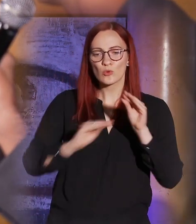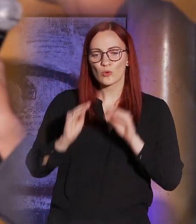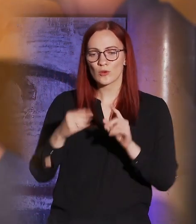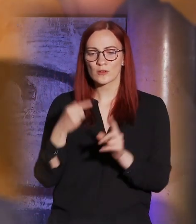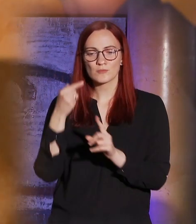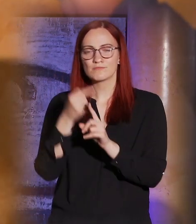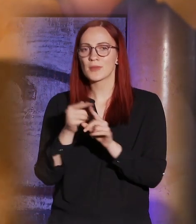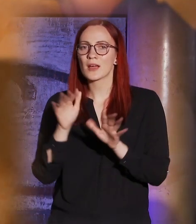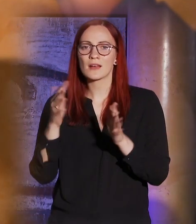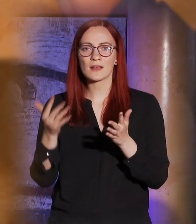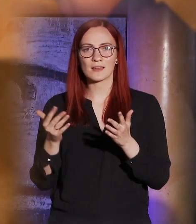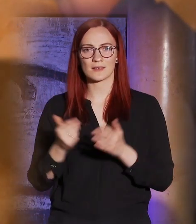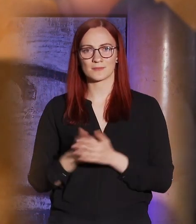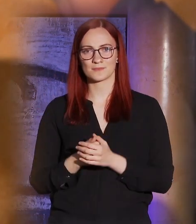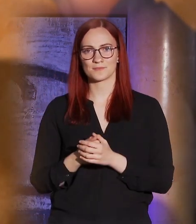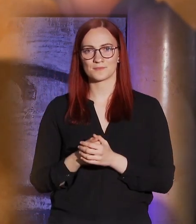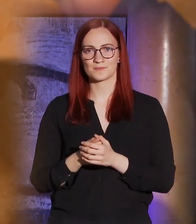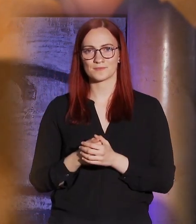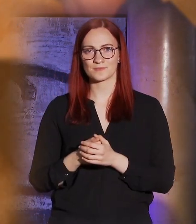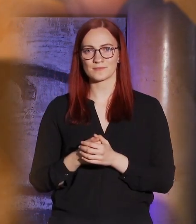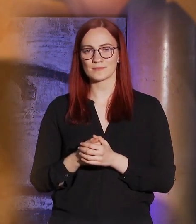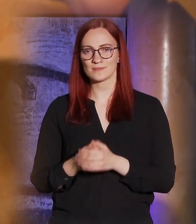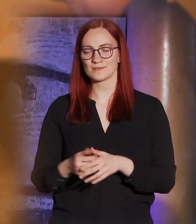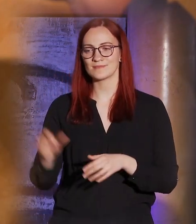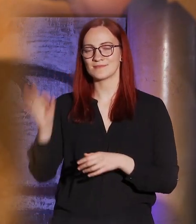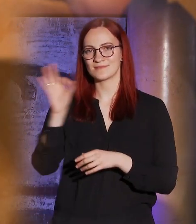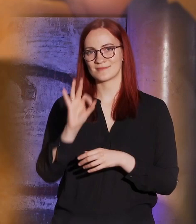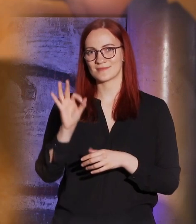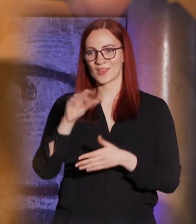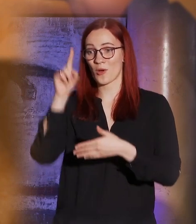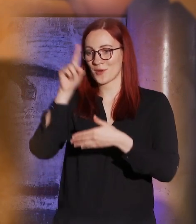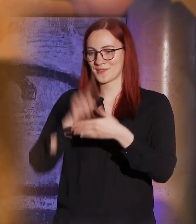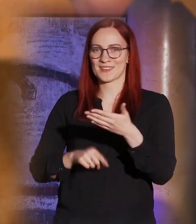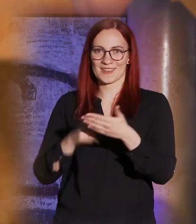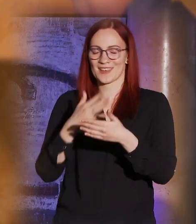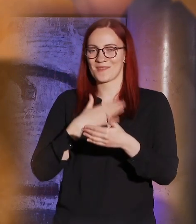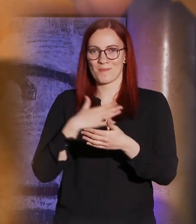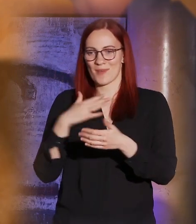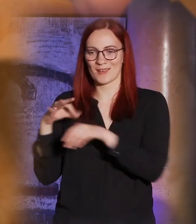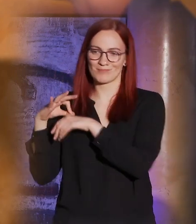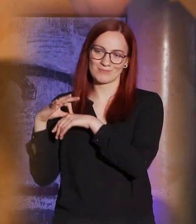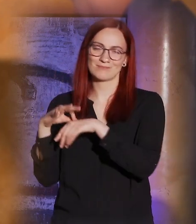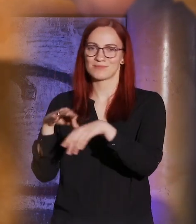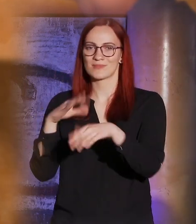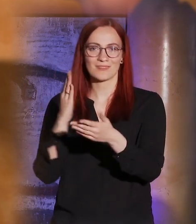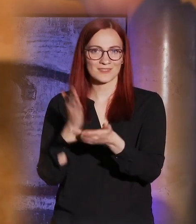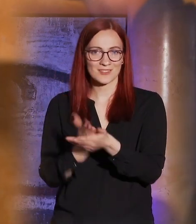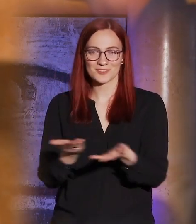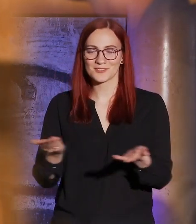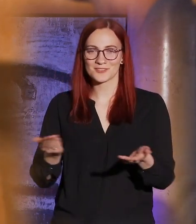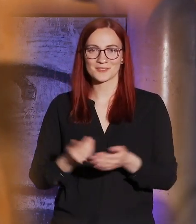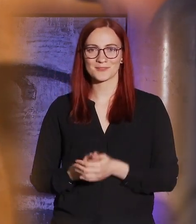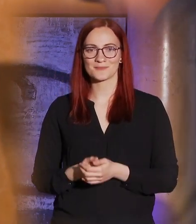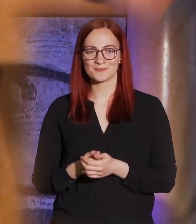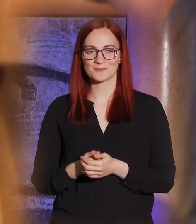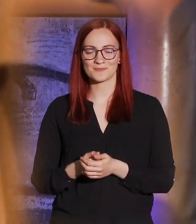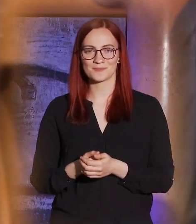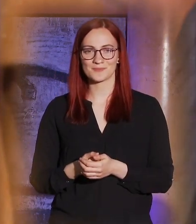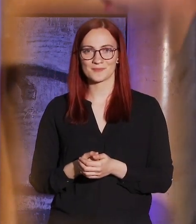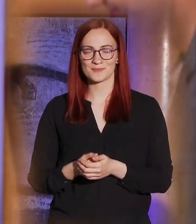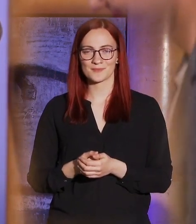to. Nu, mato, tikėjimas mane veža, tai kažkai. Tai yra,